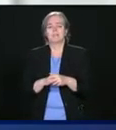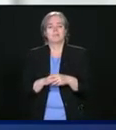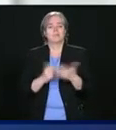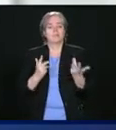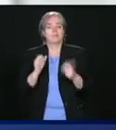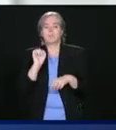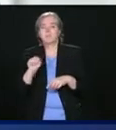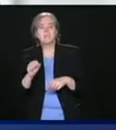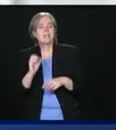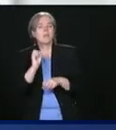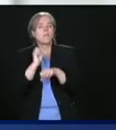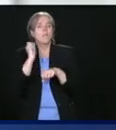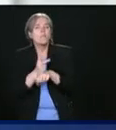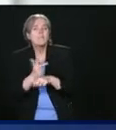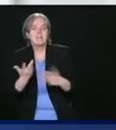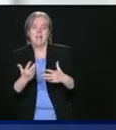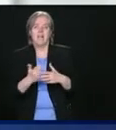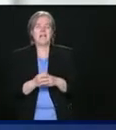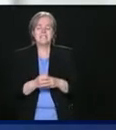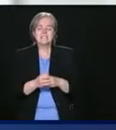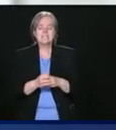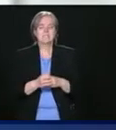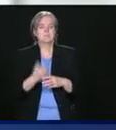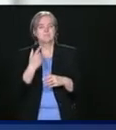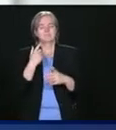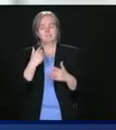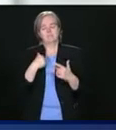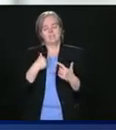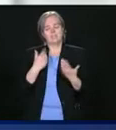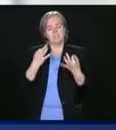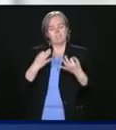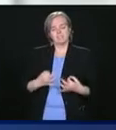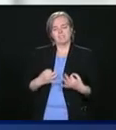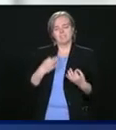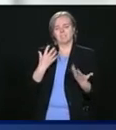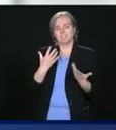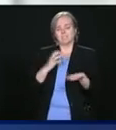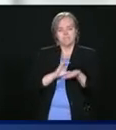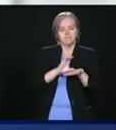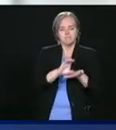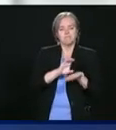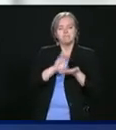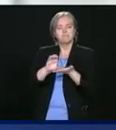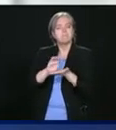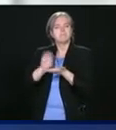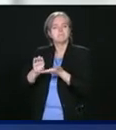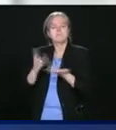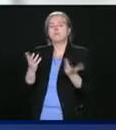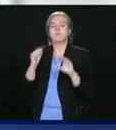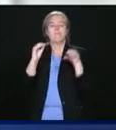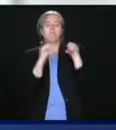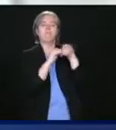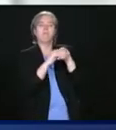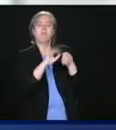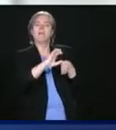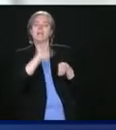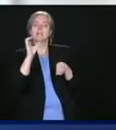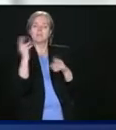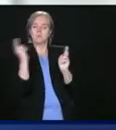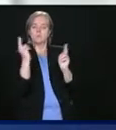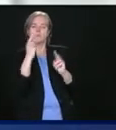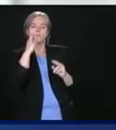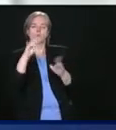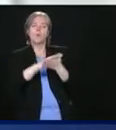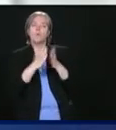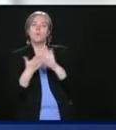que vous soyez dans le secteur du tourisme, de l'hébergement. Nous allons être là pour vous. Et il y a eu plusieurs mesures comme